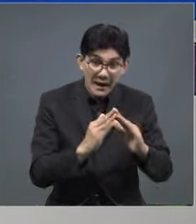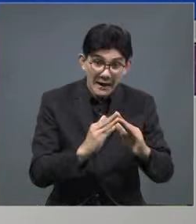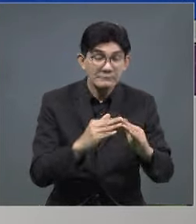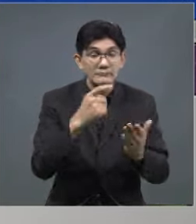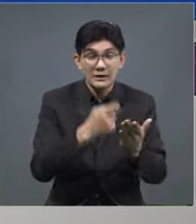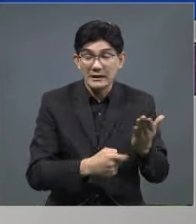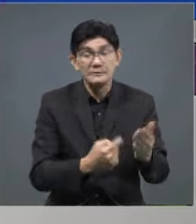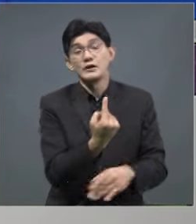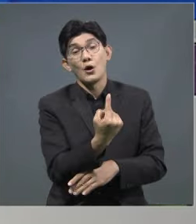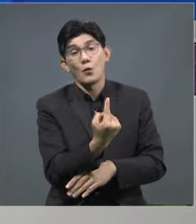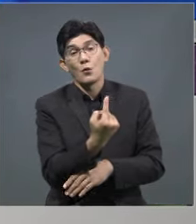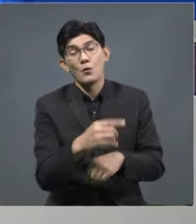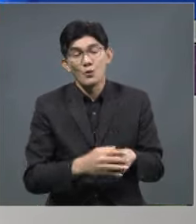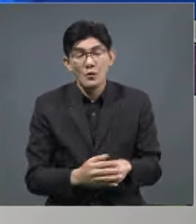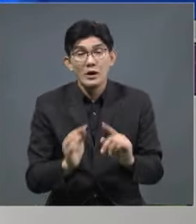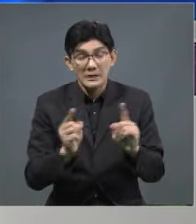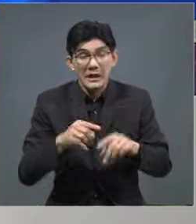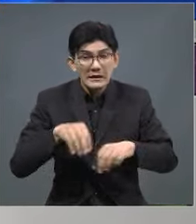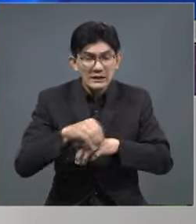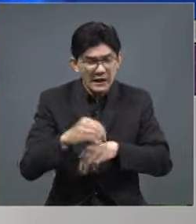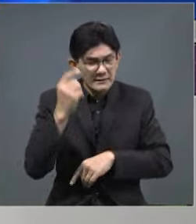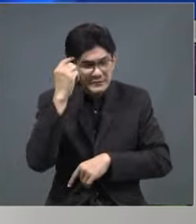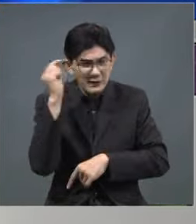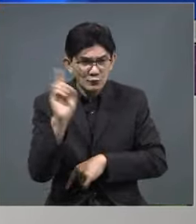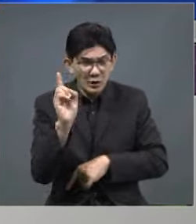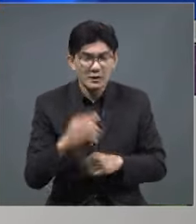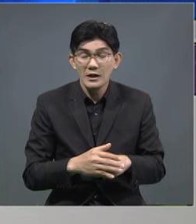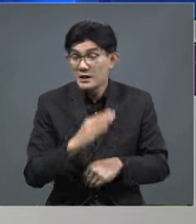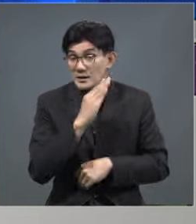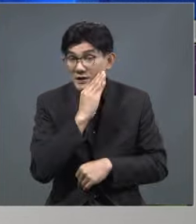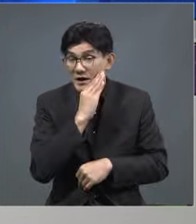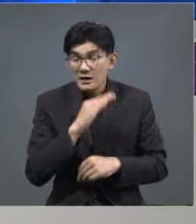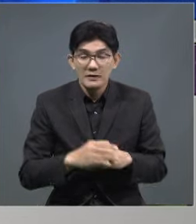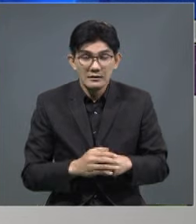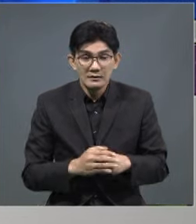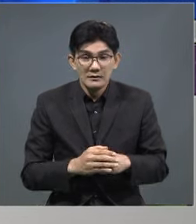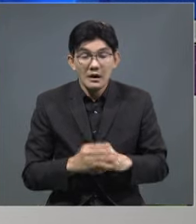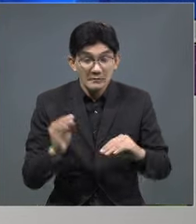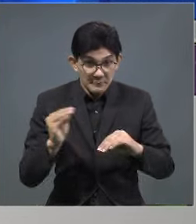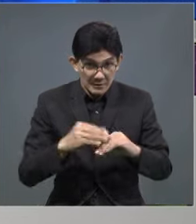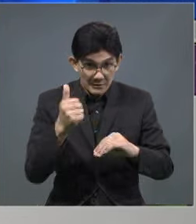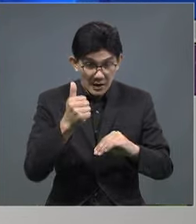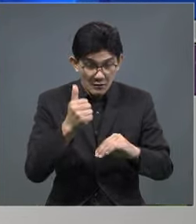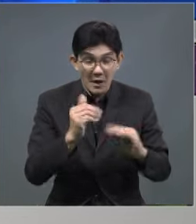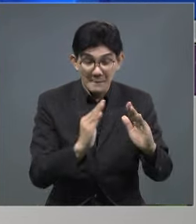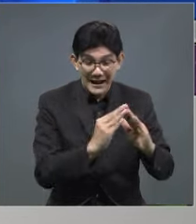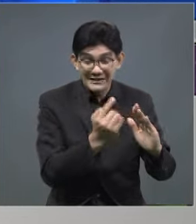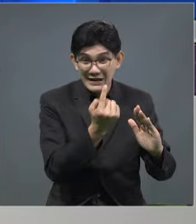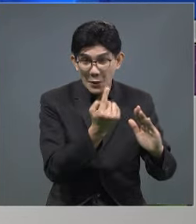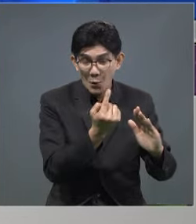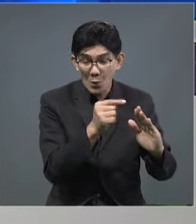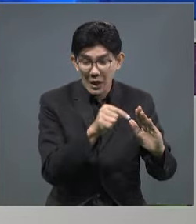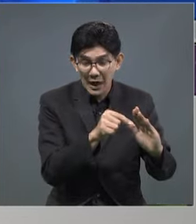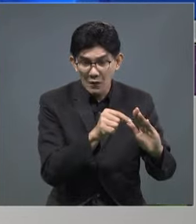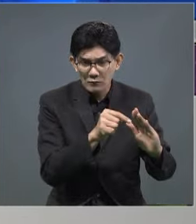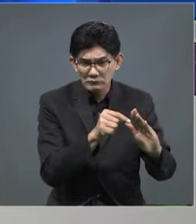ประกันเท่านั้นแต่ว่าทางเครือข่ายของสหกรณ์เองก็บอกว่าถ้าเกิดว่ามีช้อยเพิ่มได้ไหมนอกจากเรื่องของที่อยู่อาศัย